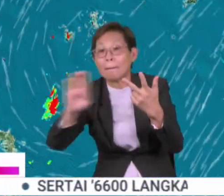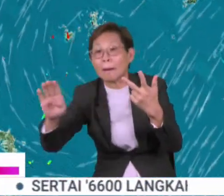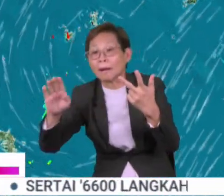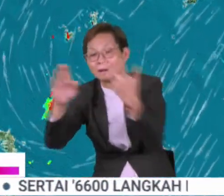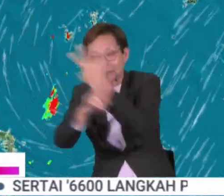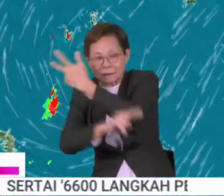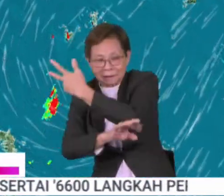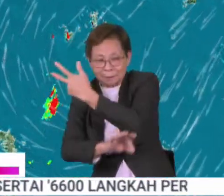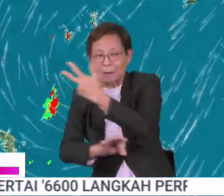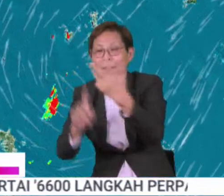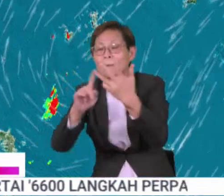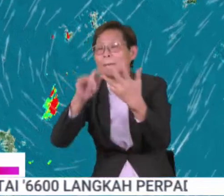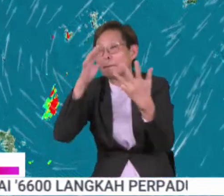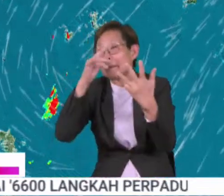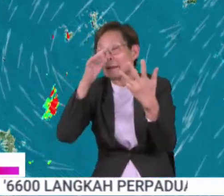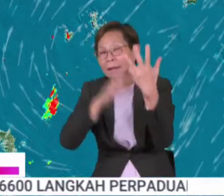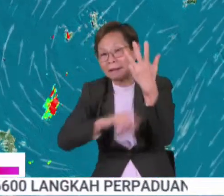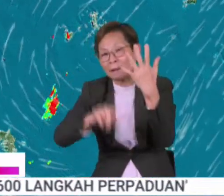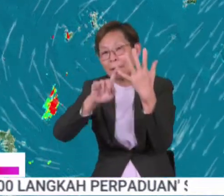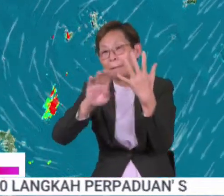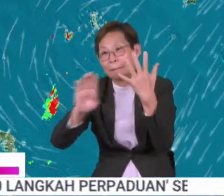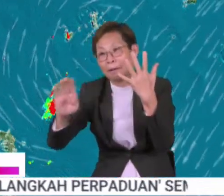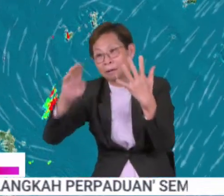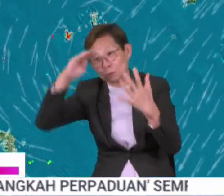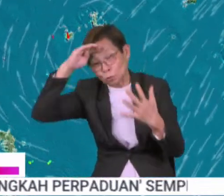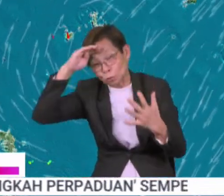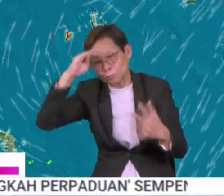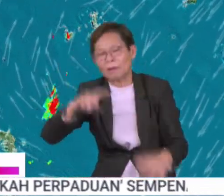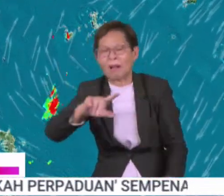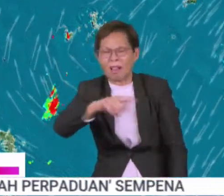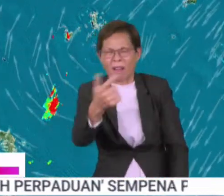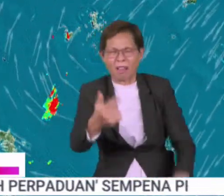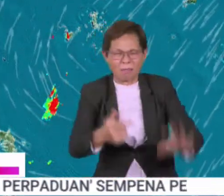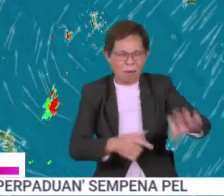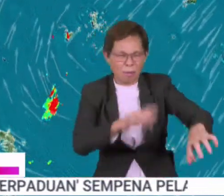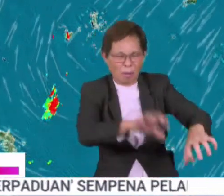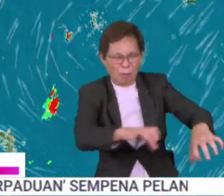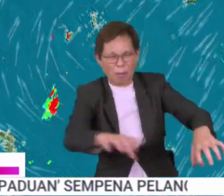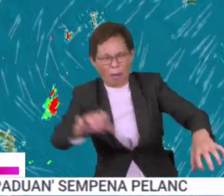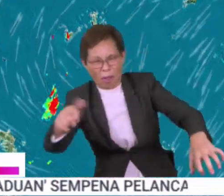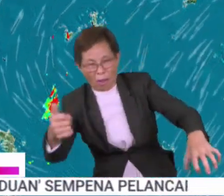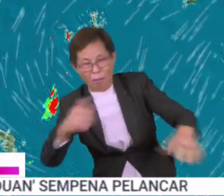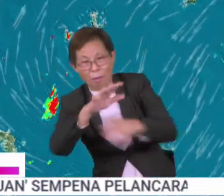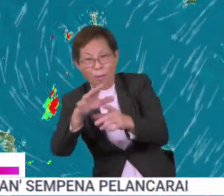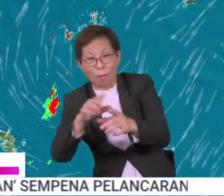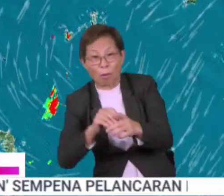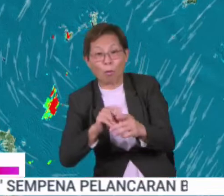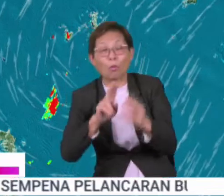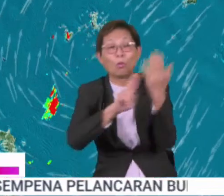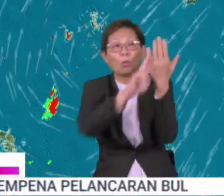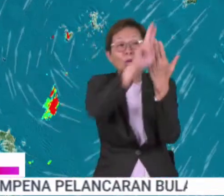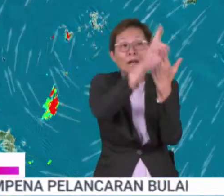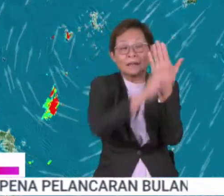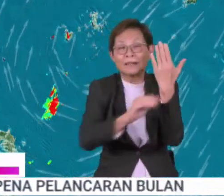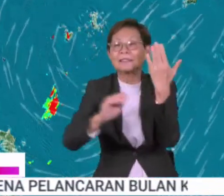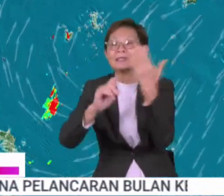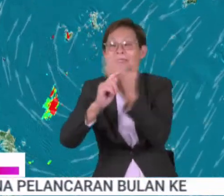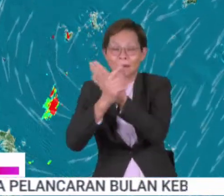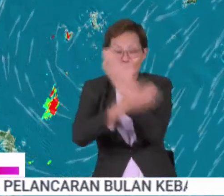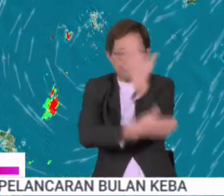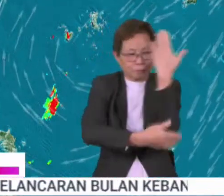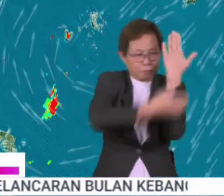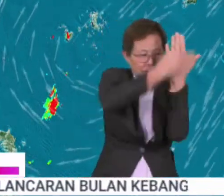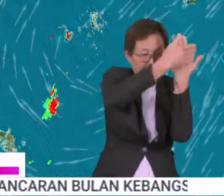negeri Sembilan, Melaka dan juga di barat Johor. Di lain-lain kawasan, melibatkan bahagian utara dan pantai timur ini